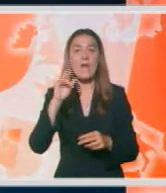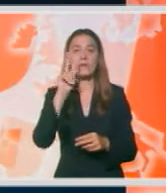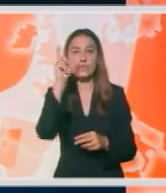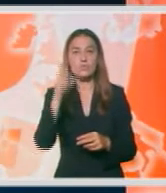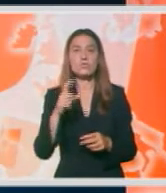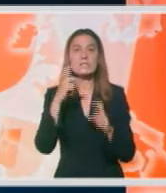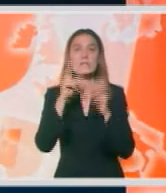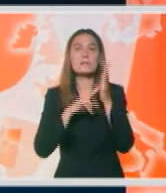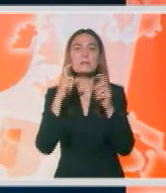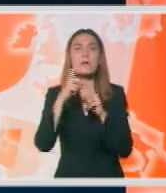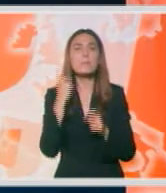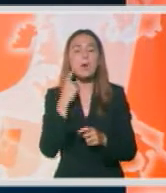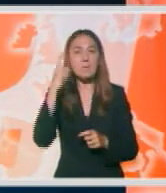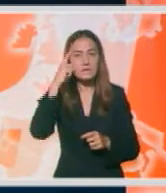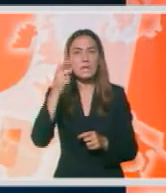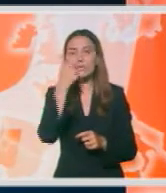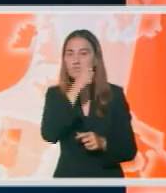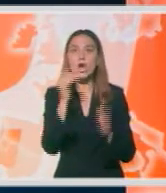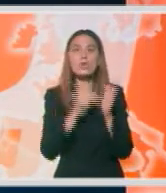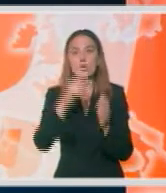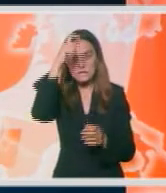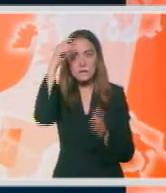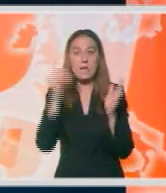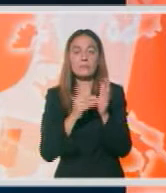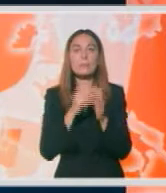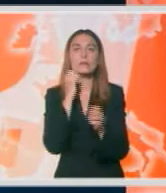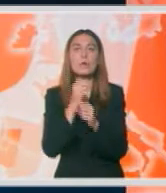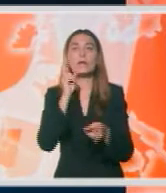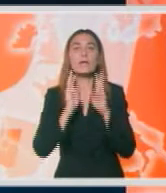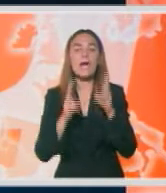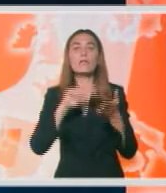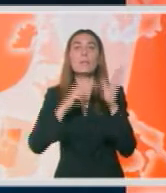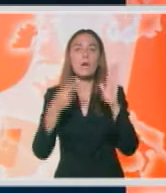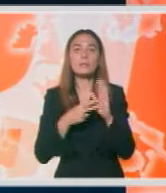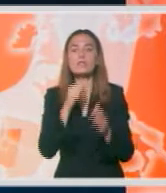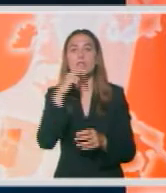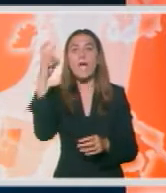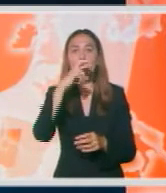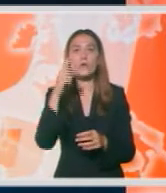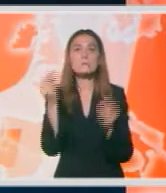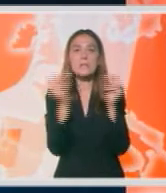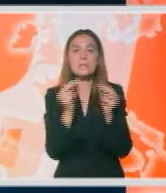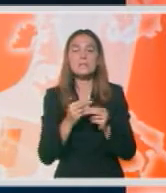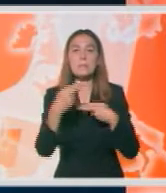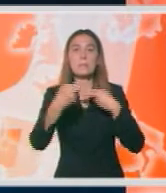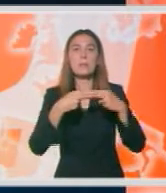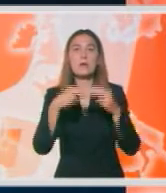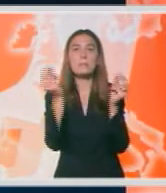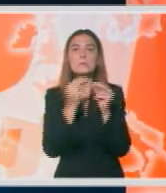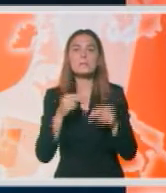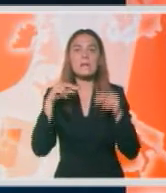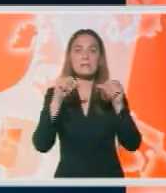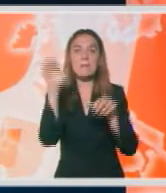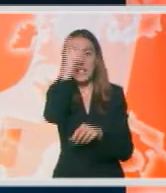će pokušati da sazna šta je to što još Srbija treba da učini kako bi politički i ekonomski sistem približila sistemima